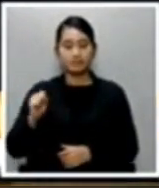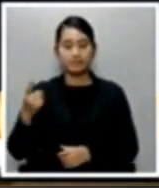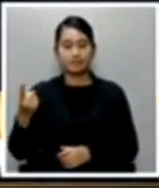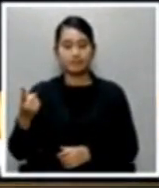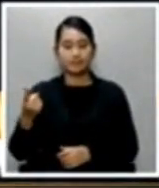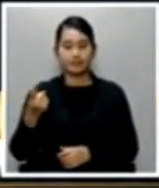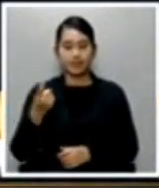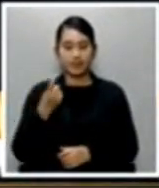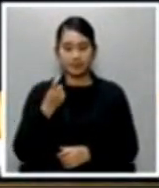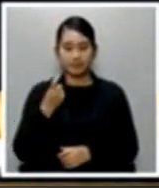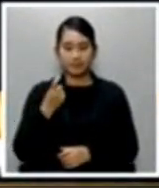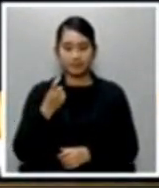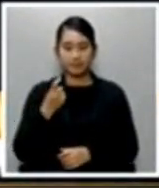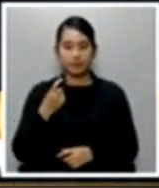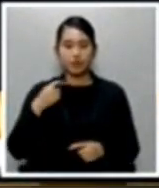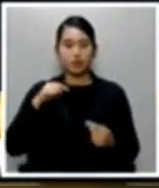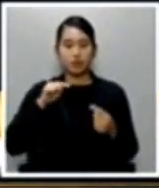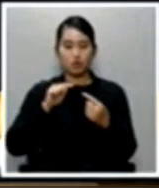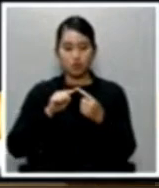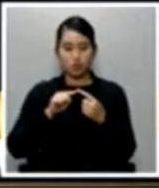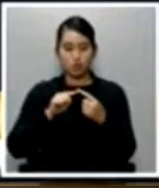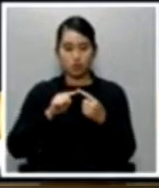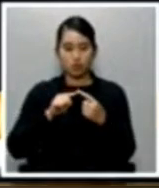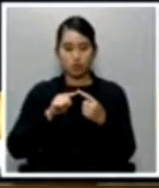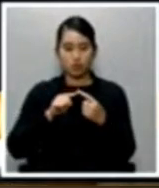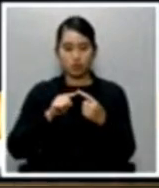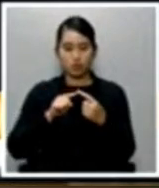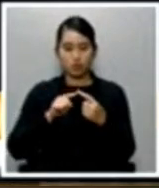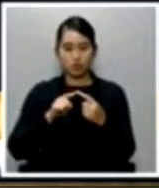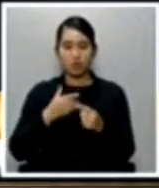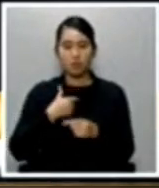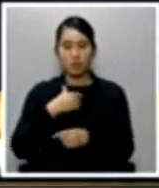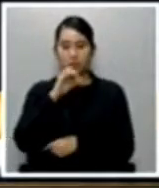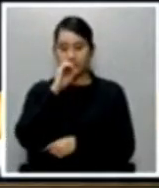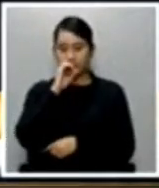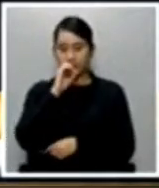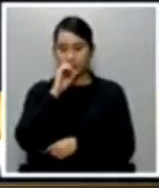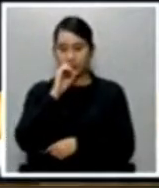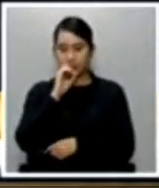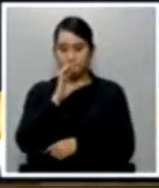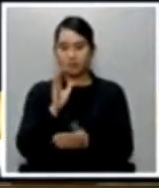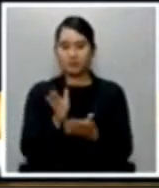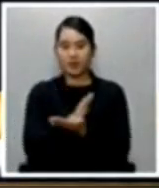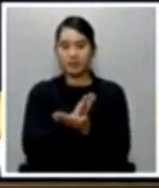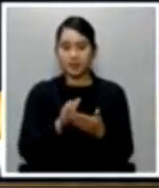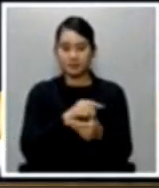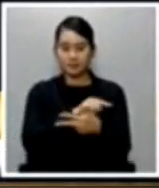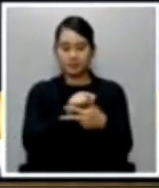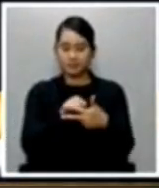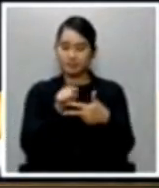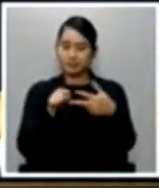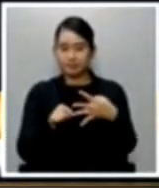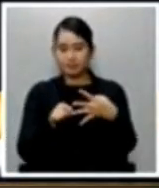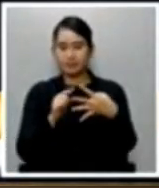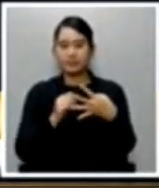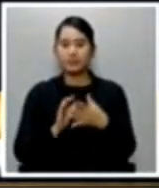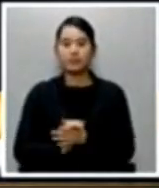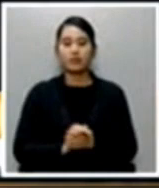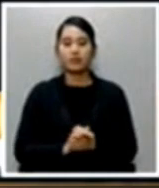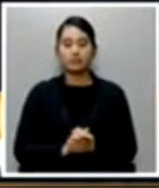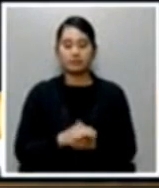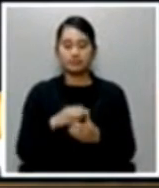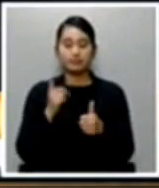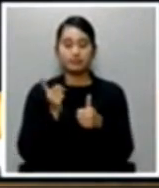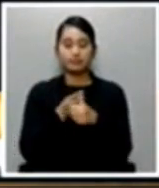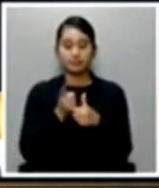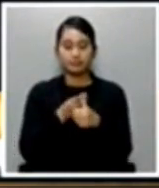ทธิ์ได้ยกประเด็นขึ้นมานั้นจะขอเรียนเป็น 3-4 เรื่องดังต่อไปนี้นะครับในเรื่องที่